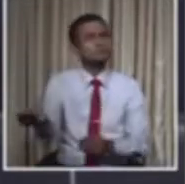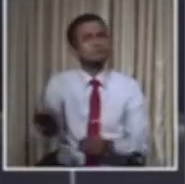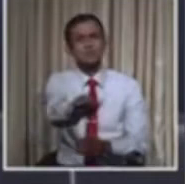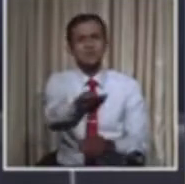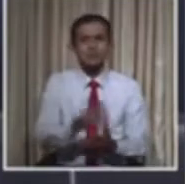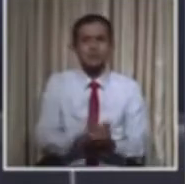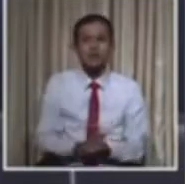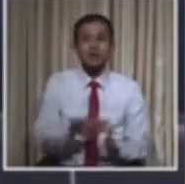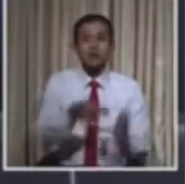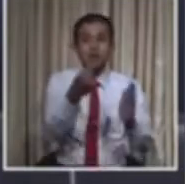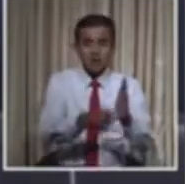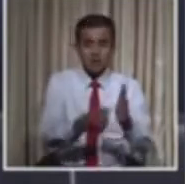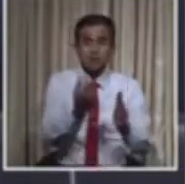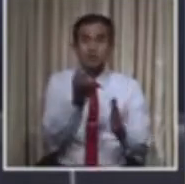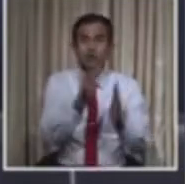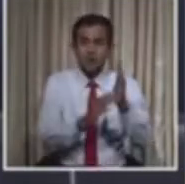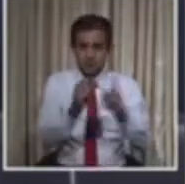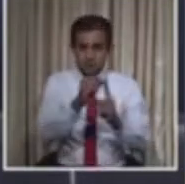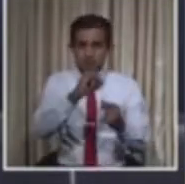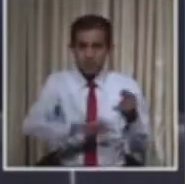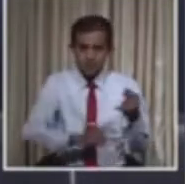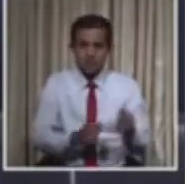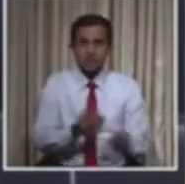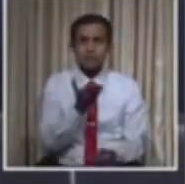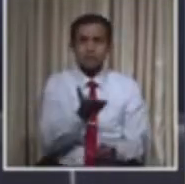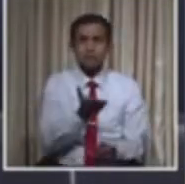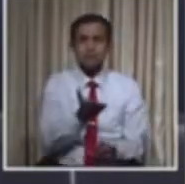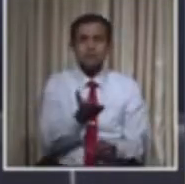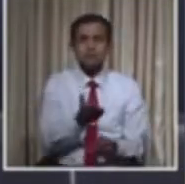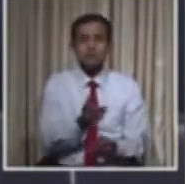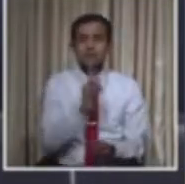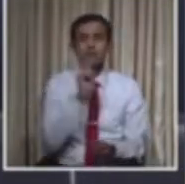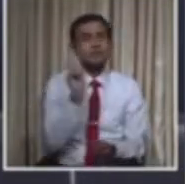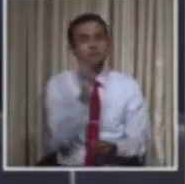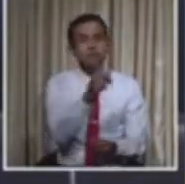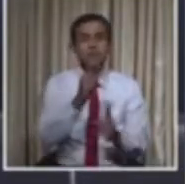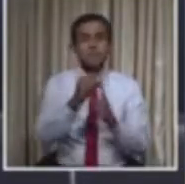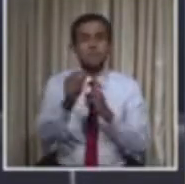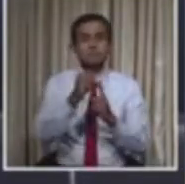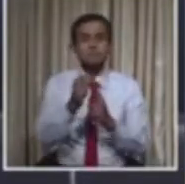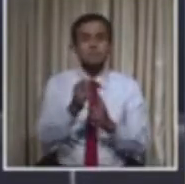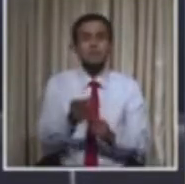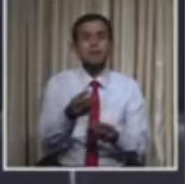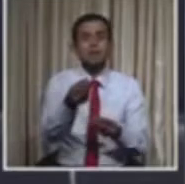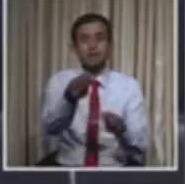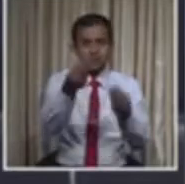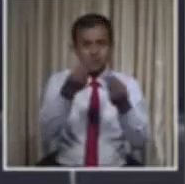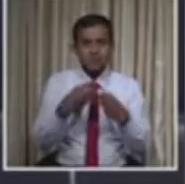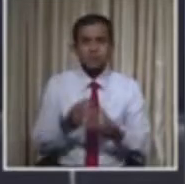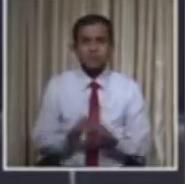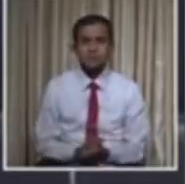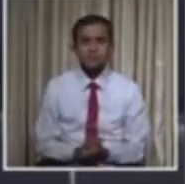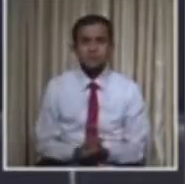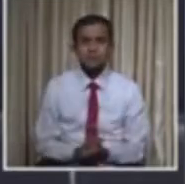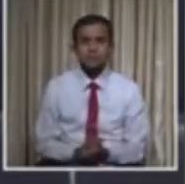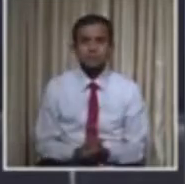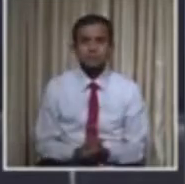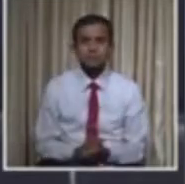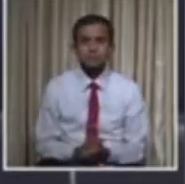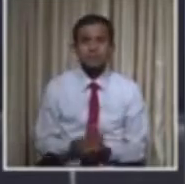මේක අත්සංකරේ මුදල් අමාත්‍යංශ ලේකම්නේ. එතුමට නියෝගයක් දෙන්න මේක පාර්ලිමේන්තුවේ ඔබතුමාට ඉදිරිපත් කරන්න කියලා හිට.